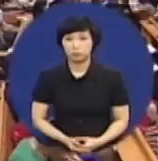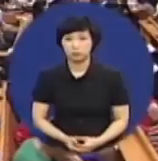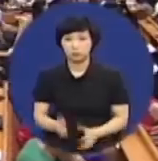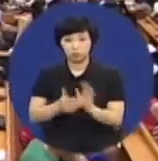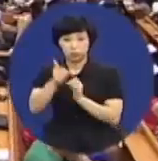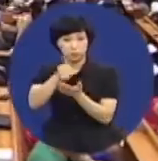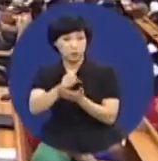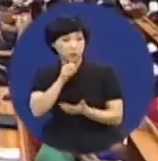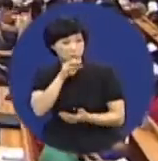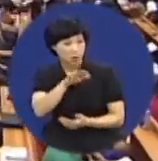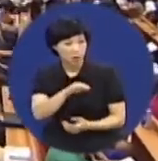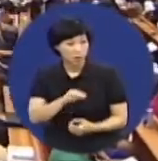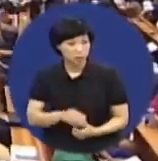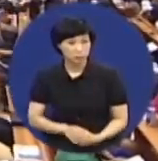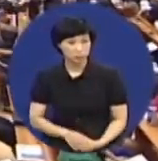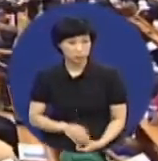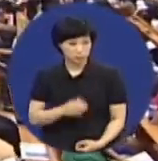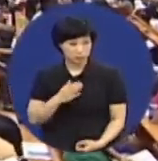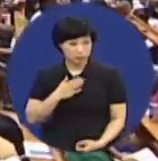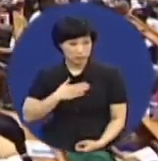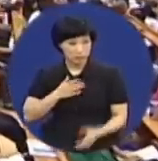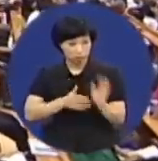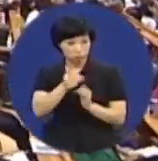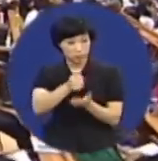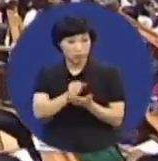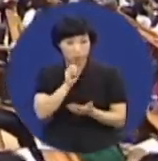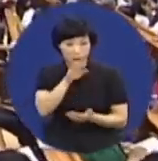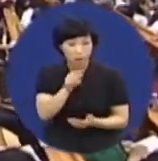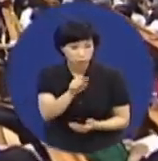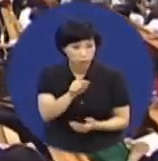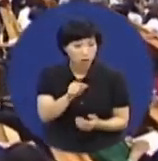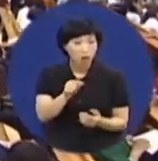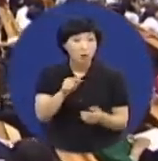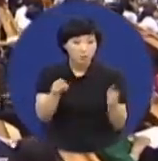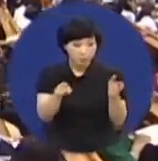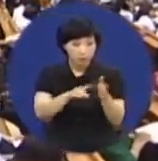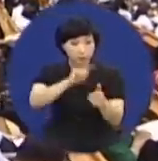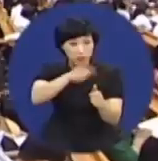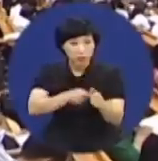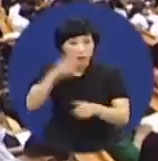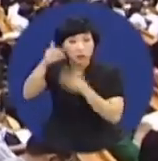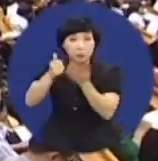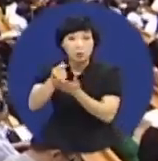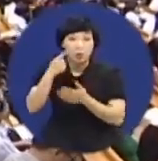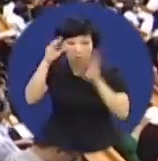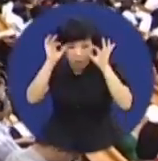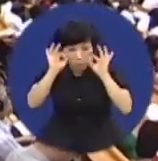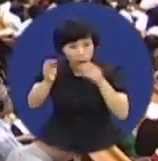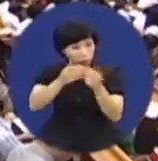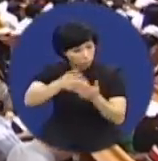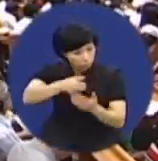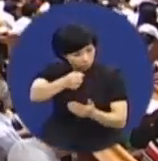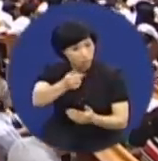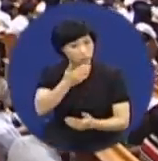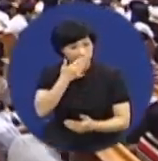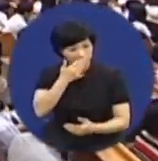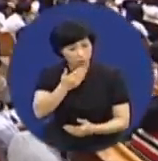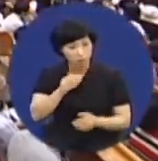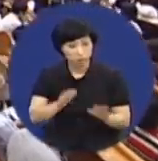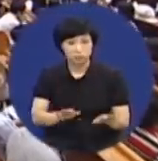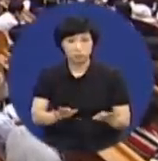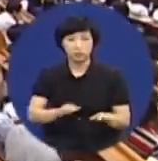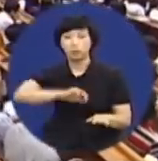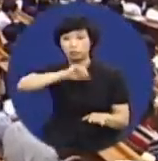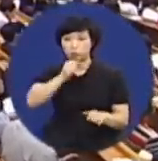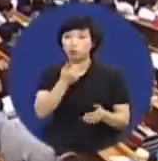から。イエスは彼女に言われた。もしあなたが信じるなら、あなたは神の栄光を見ると私は言ったではありません